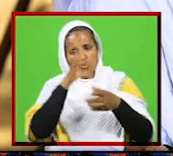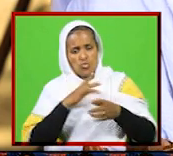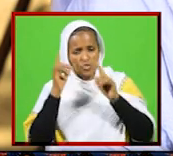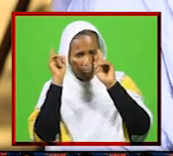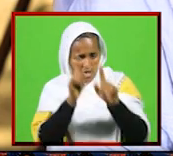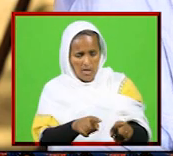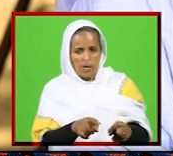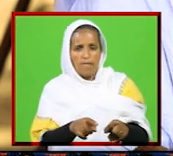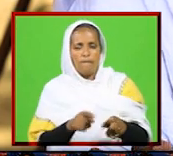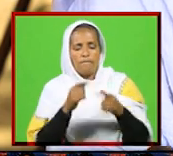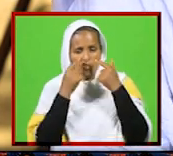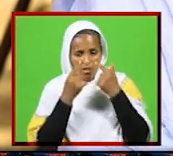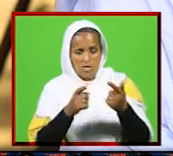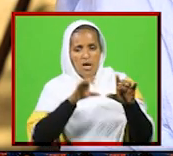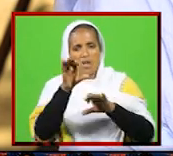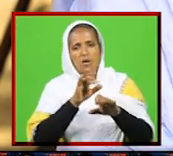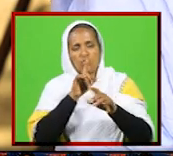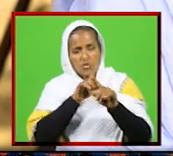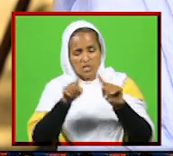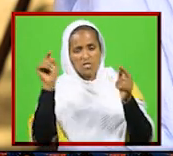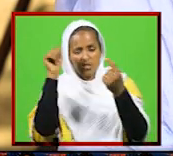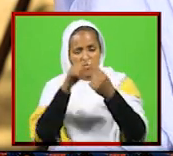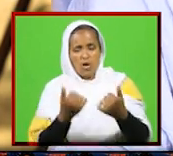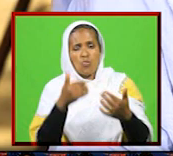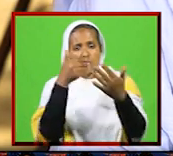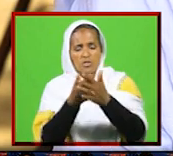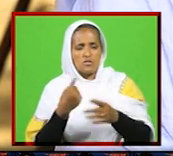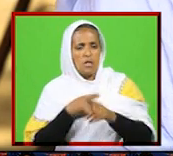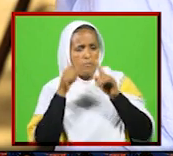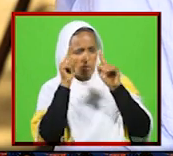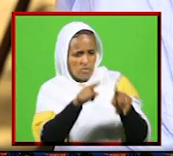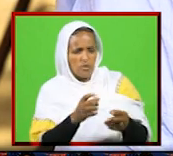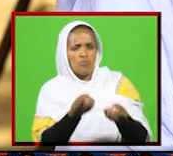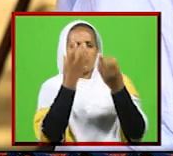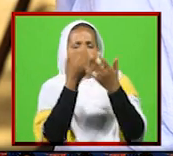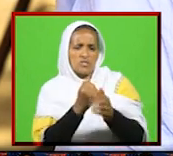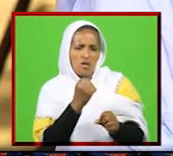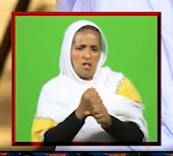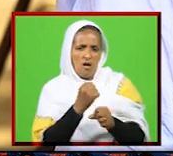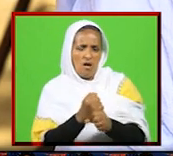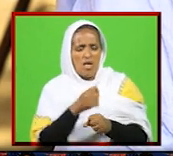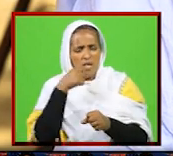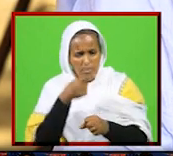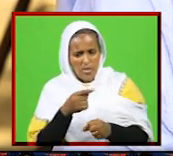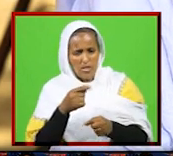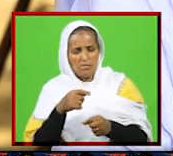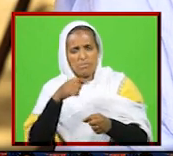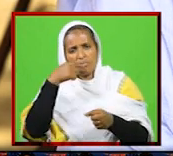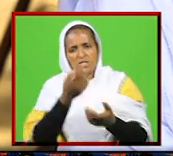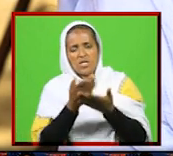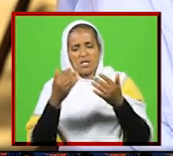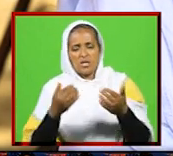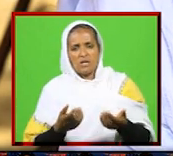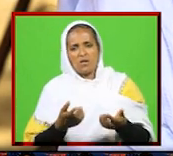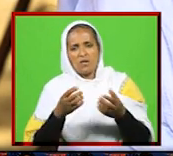ሰዎች መጥተን እንድና እያደረጉ ነው። ግን እስካሁን ድረስ ብንመጣም ብዙ የተሰራ እንዲያው ይበል የሚያሰኝ